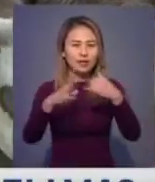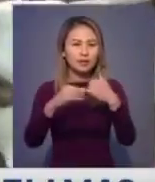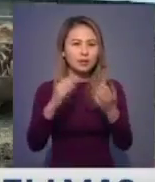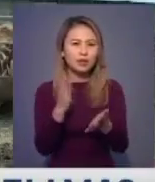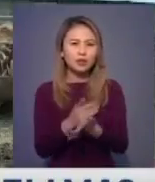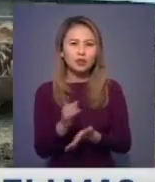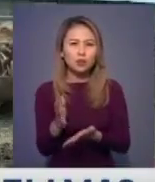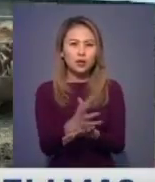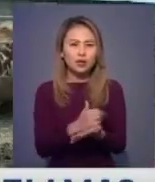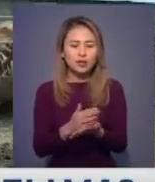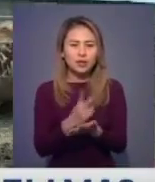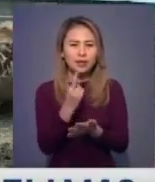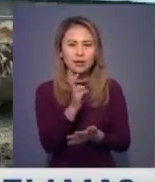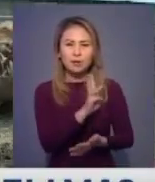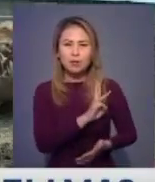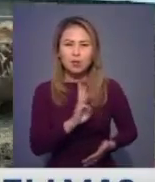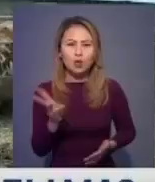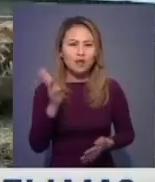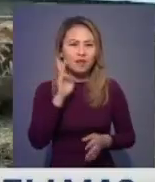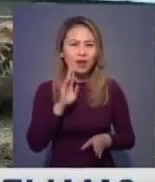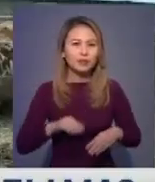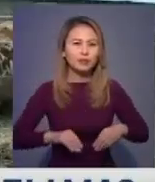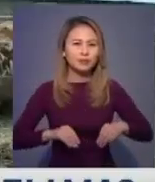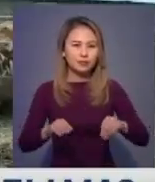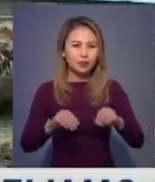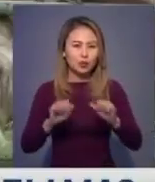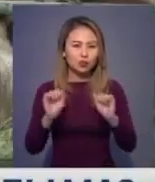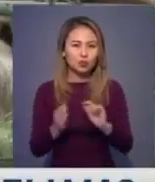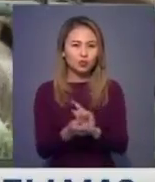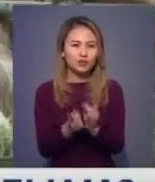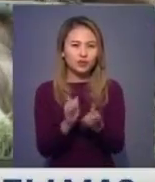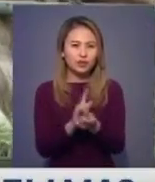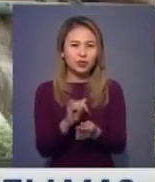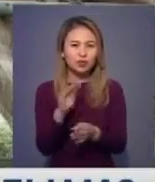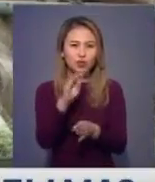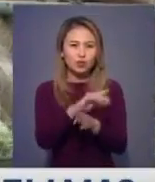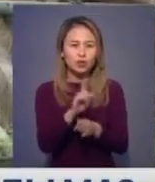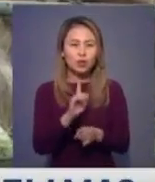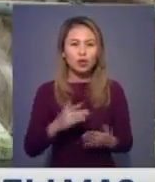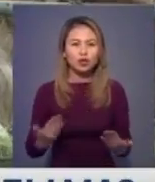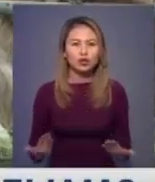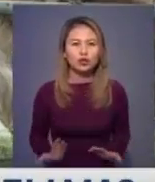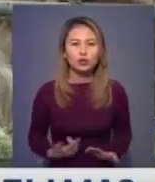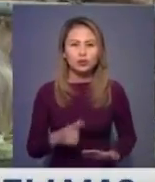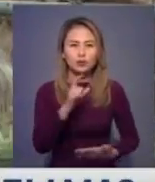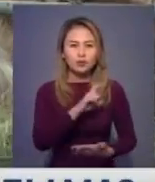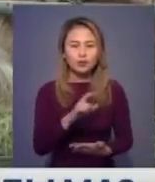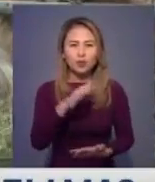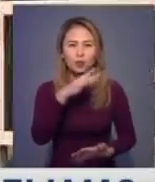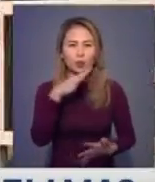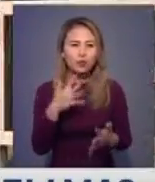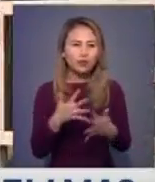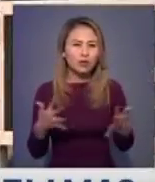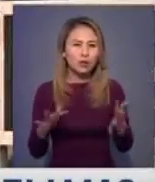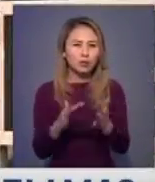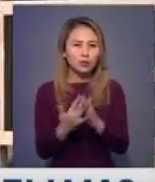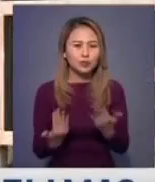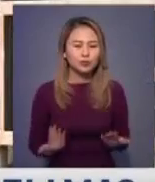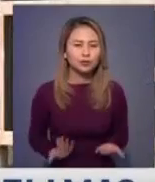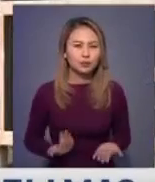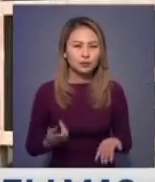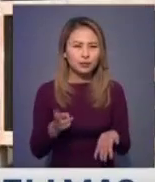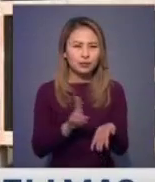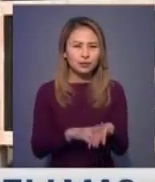үшін 2 миллион гектар жерді суармалы шабындыққа айналдыруға болады екен. Оған қоса тұрғындарының жартысынан көбі ауылдық жерде